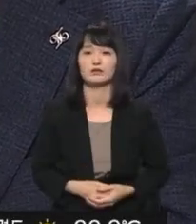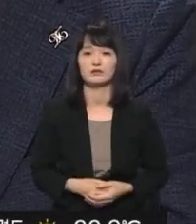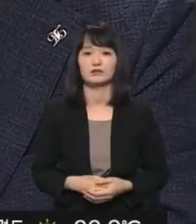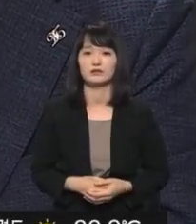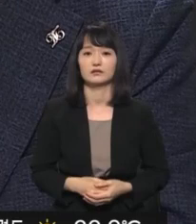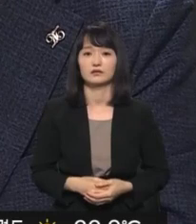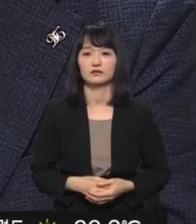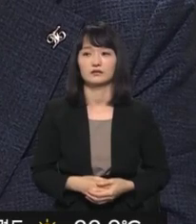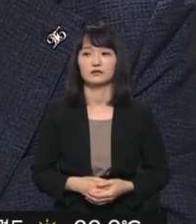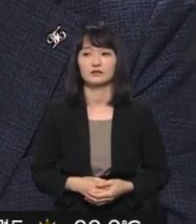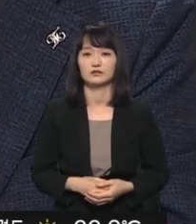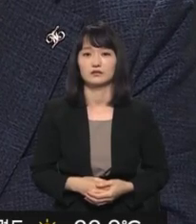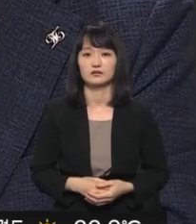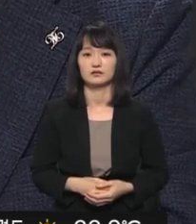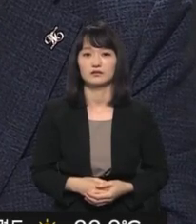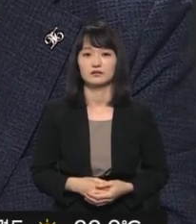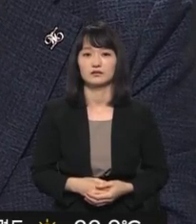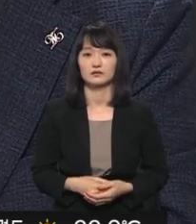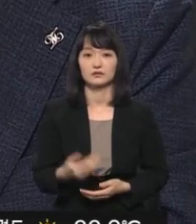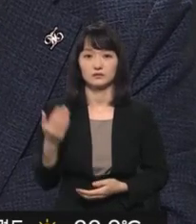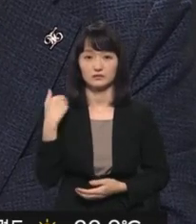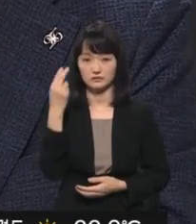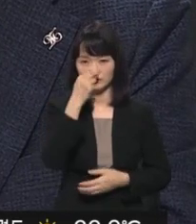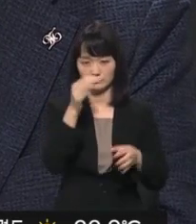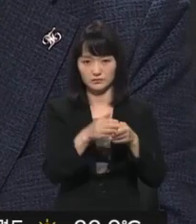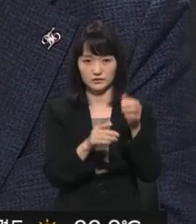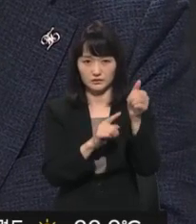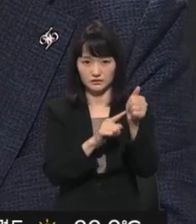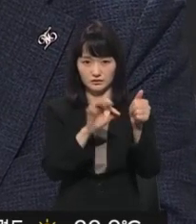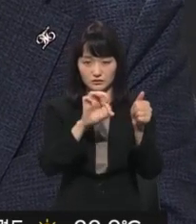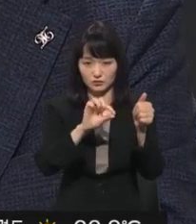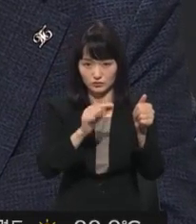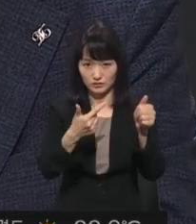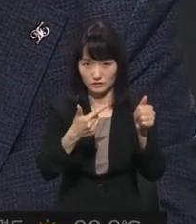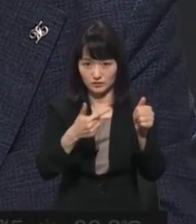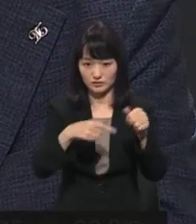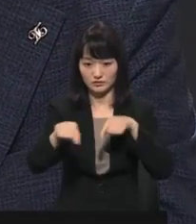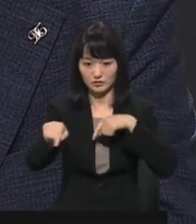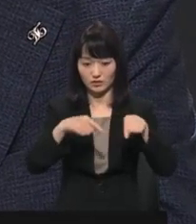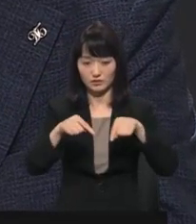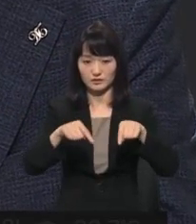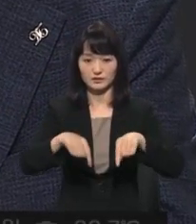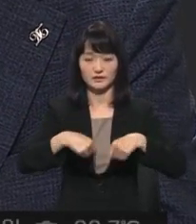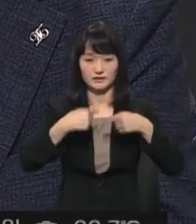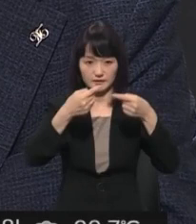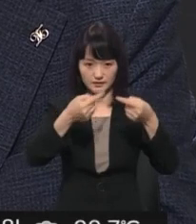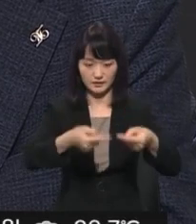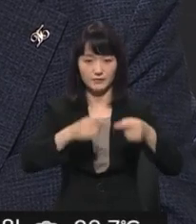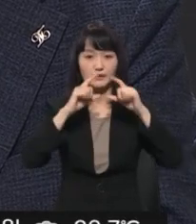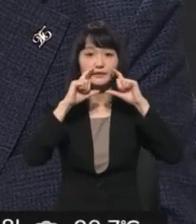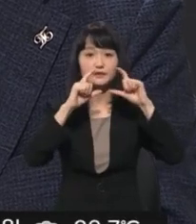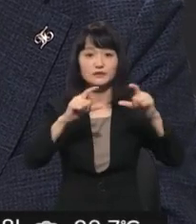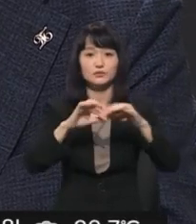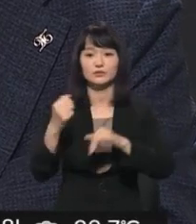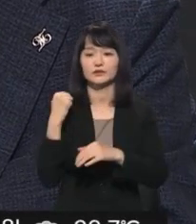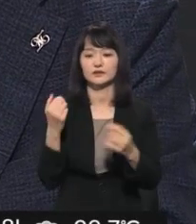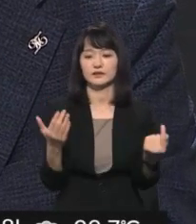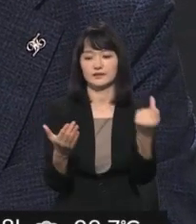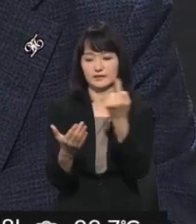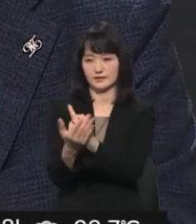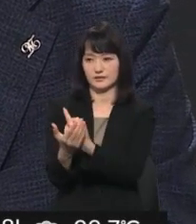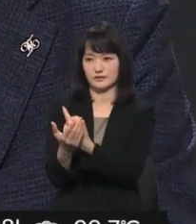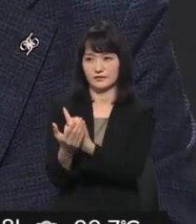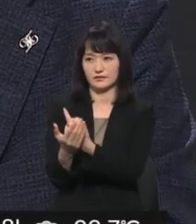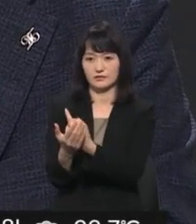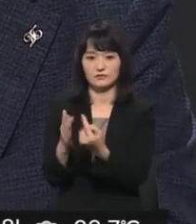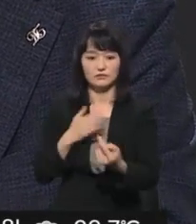그 당시 이 전 검찰총장이 정치참여 선언을 하고 우리당의 입당 않은 그 과정 부터 시작이 수전이 옆에서